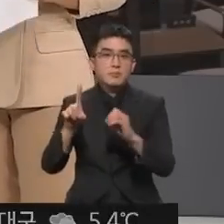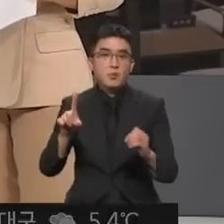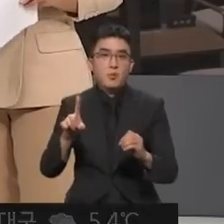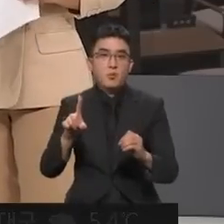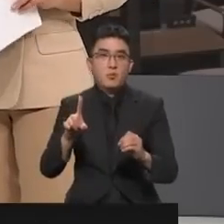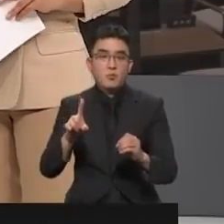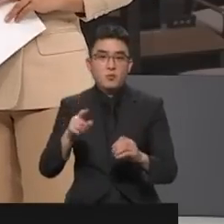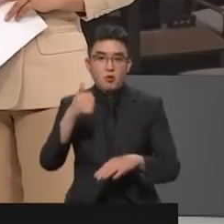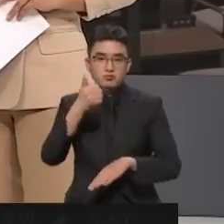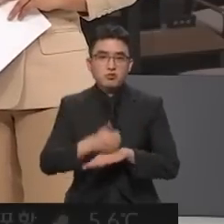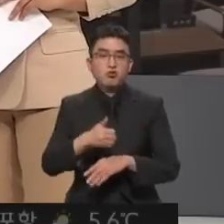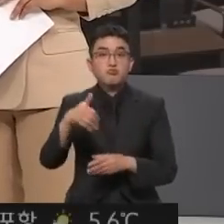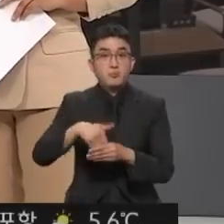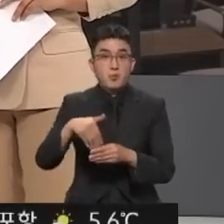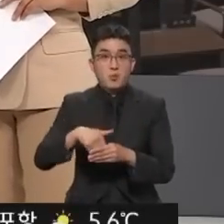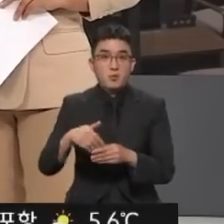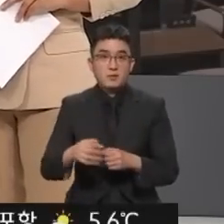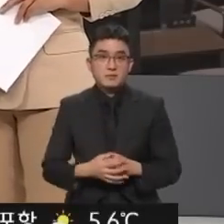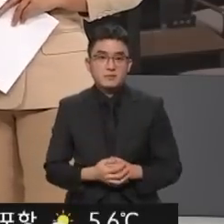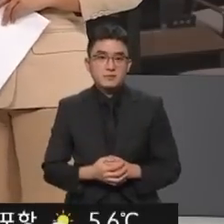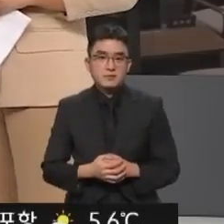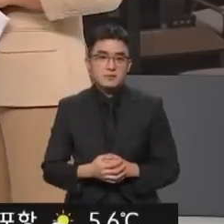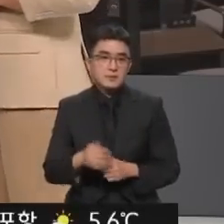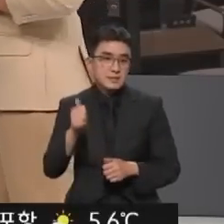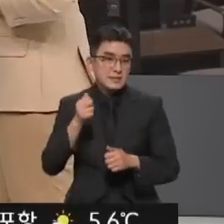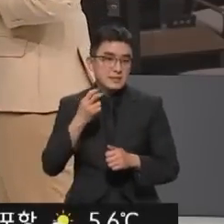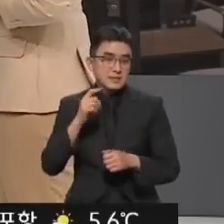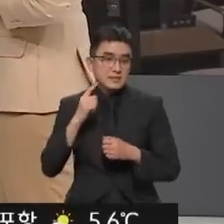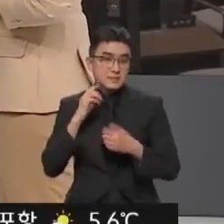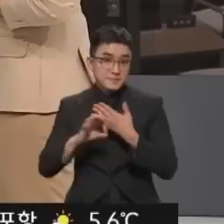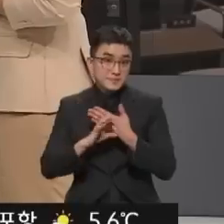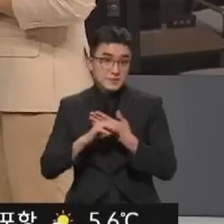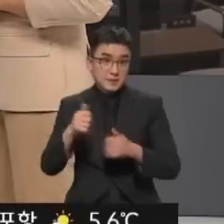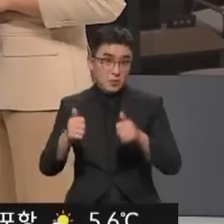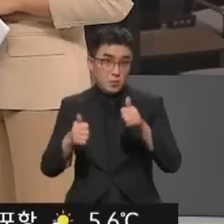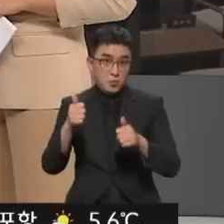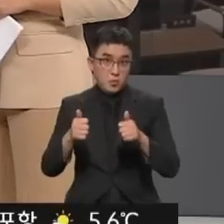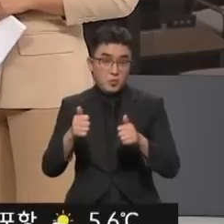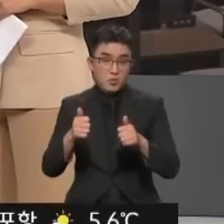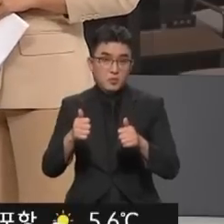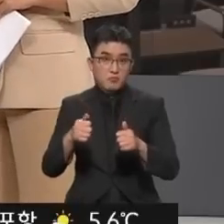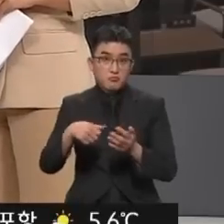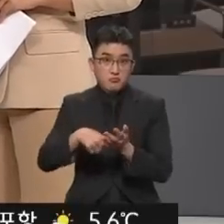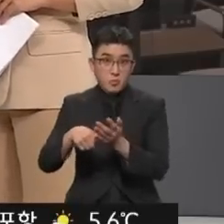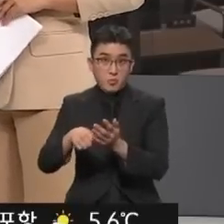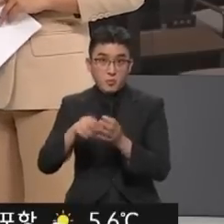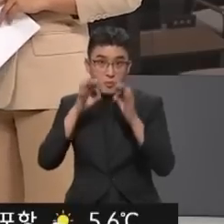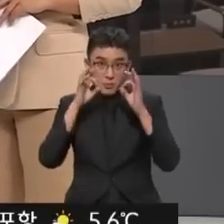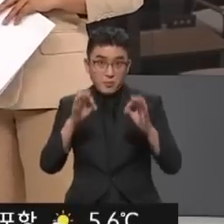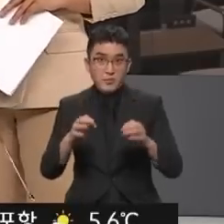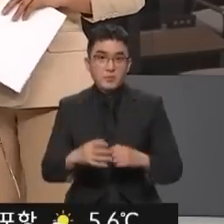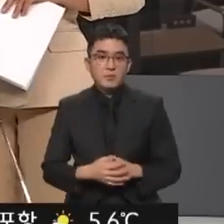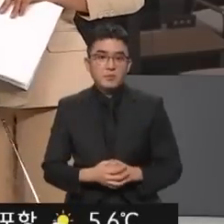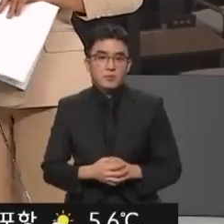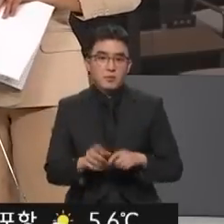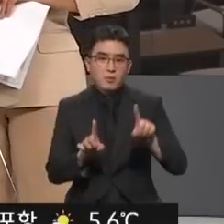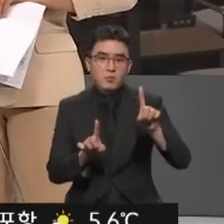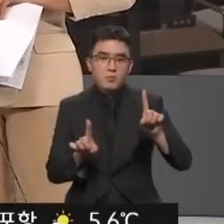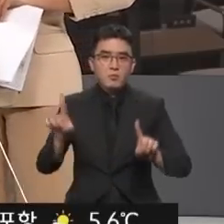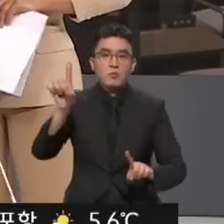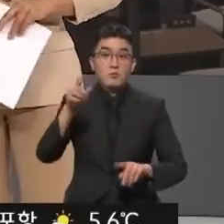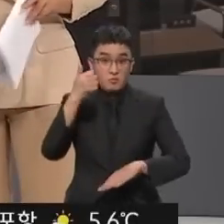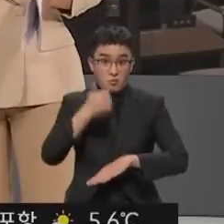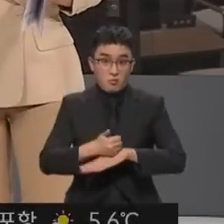됩니다. 가상 양자 대결에서도 안 의원이 48.9%로 김 의원의 앞서는 결과가